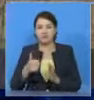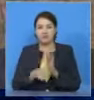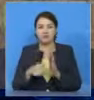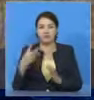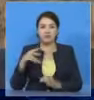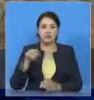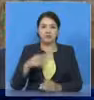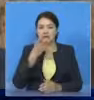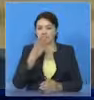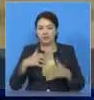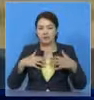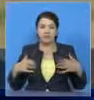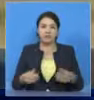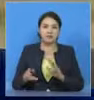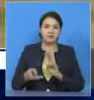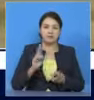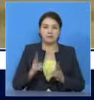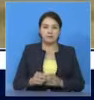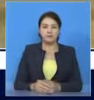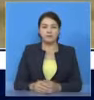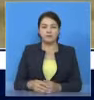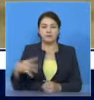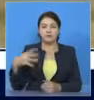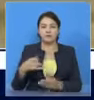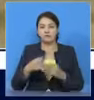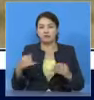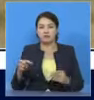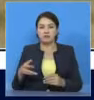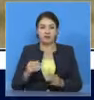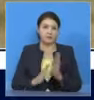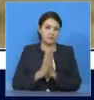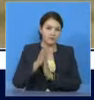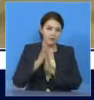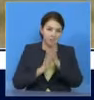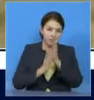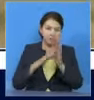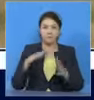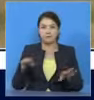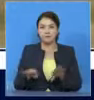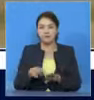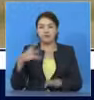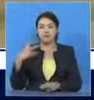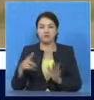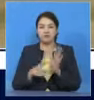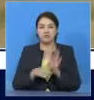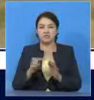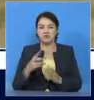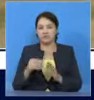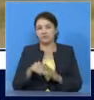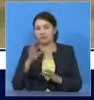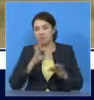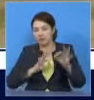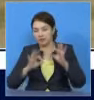тонна мал азығын дайындау керек. 4 мың гектар мал азықтық дақылдар егілген болатын. Сонымен қатар 27 мың гектар дән дақылдар